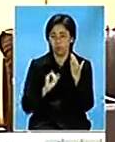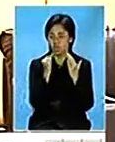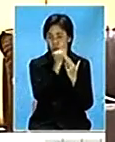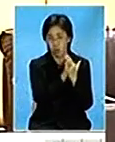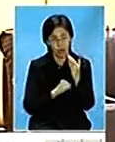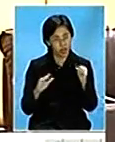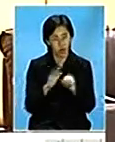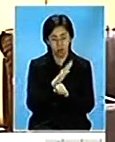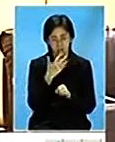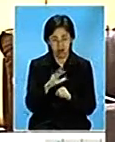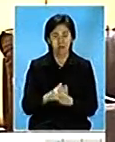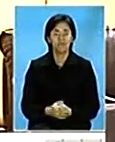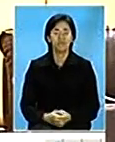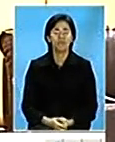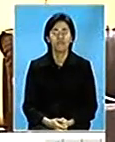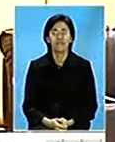ครับ